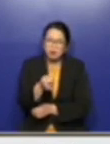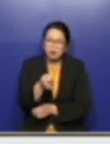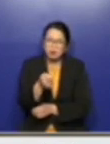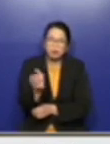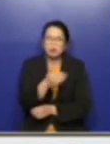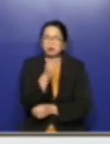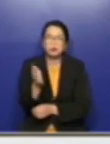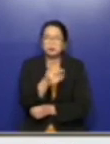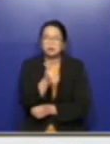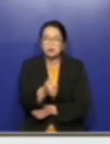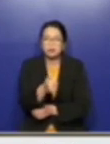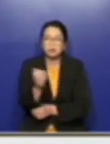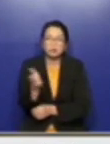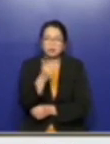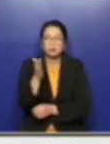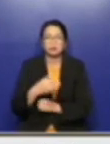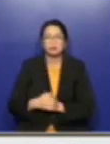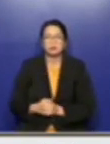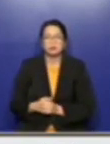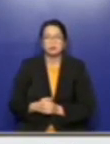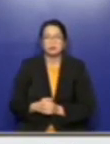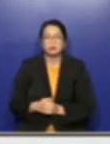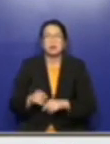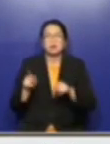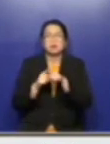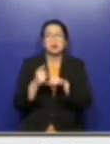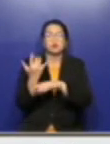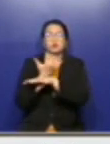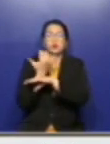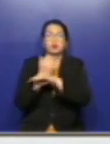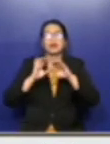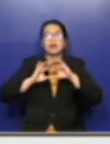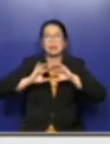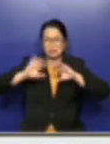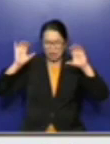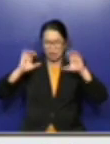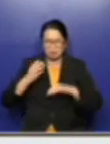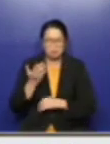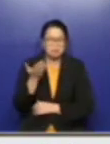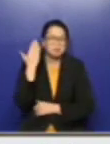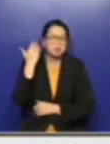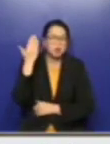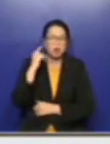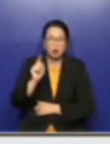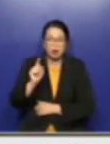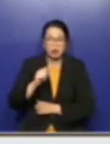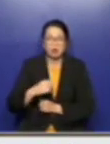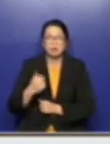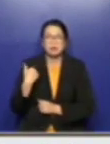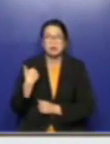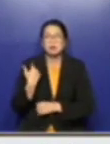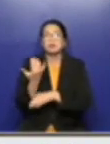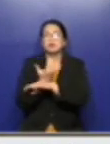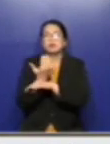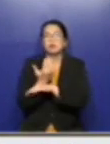ไปท่านอย่าทำเหมือนโทรทัศน์ของราชการบางช่องนะครับที่สมัยก่อนเขาบอกว่ามีไว้